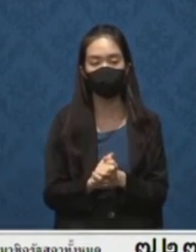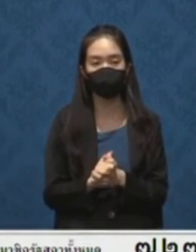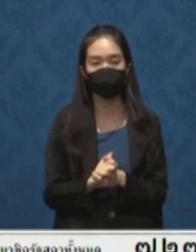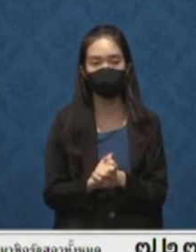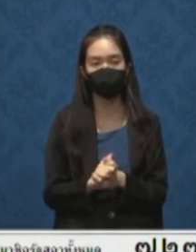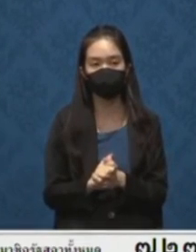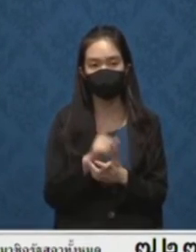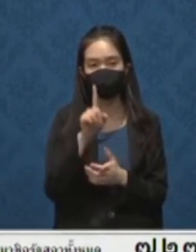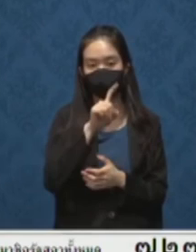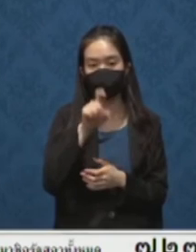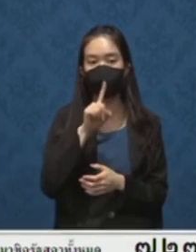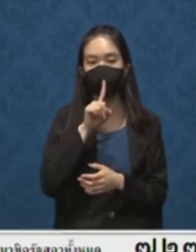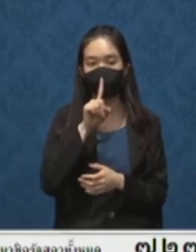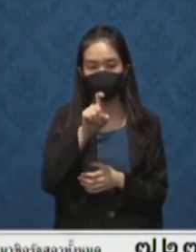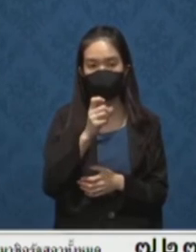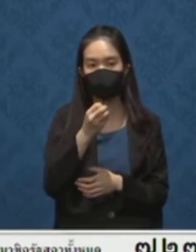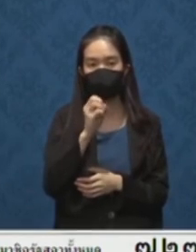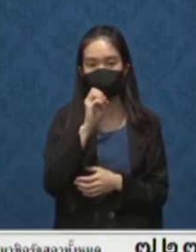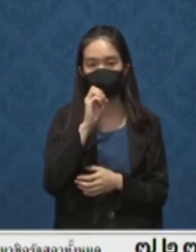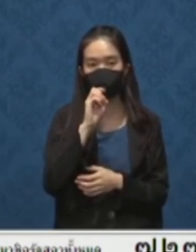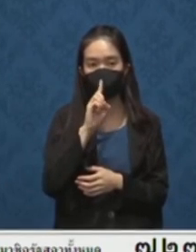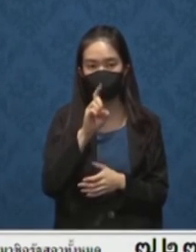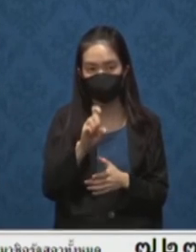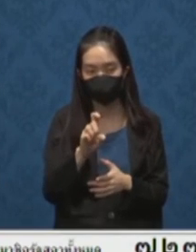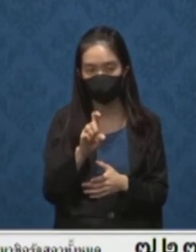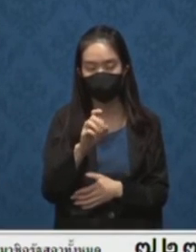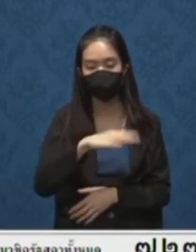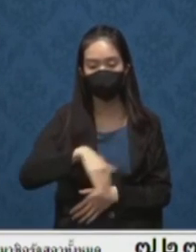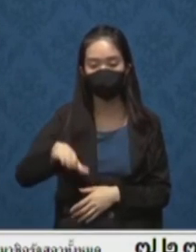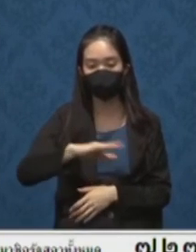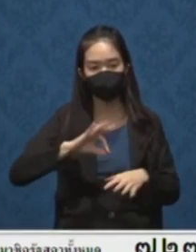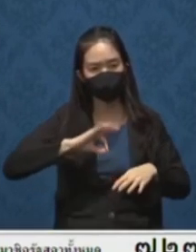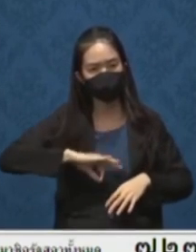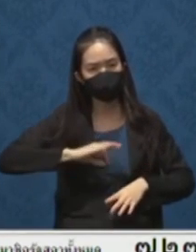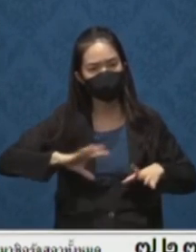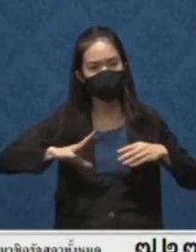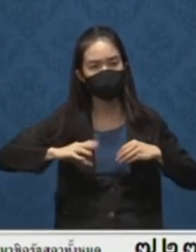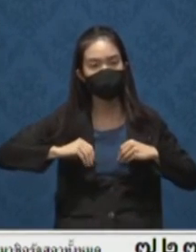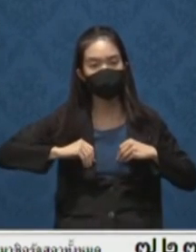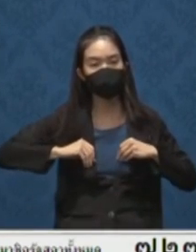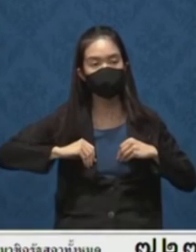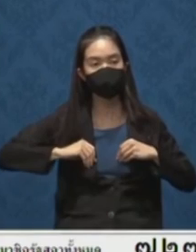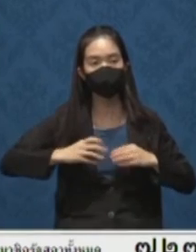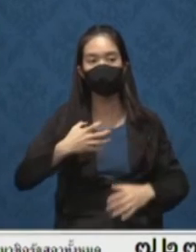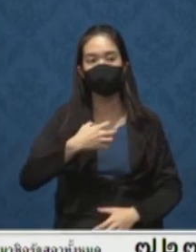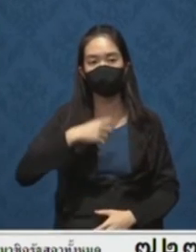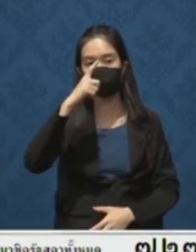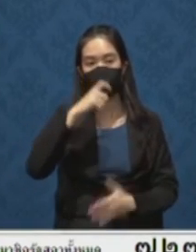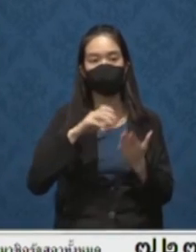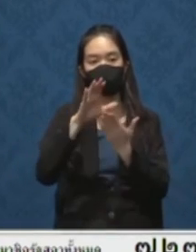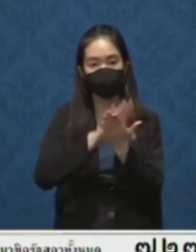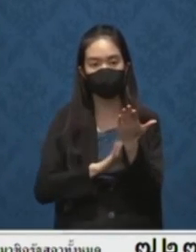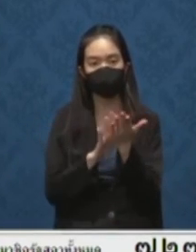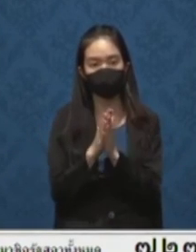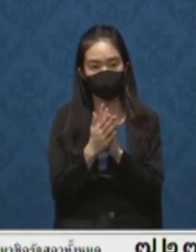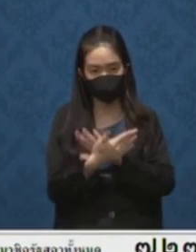คำถามพวกกล่ไว้ว่าท่านเห็นชอบหรอไม่ว่าเพื่อให้การปัติรูปประเทศเกิด